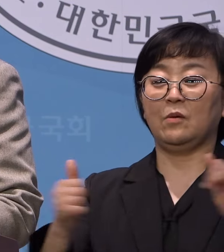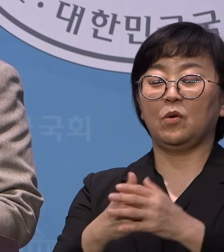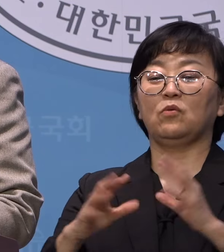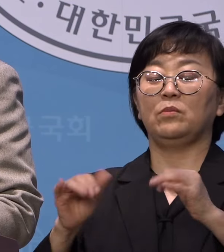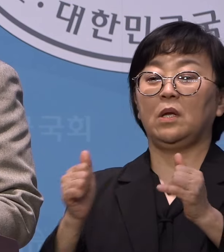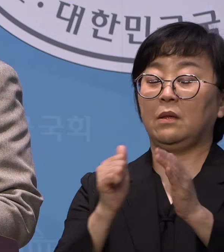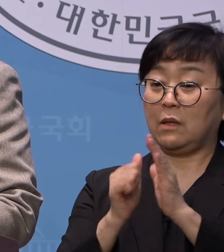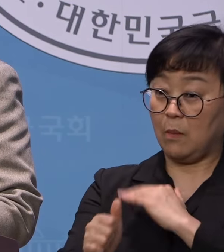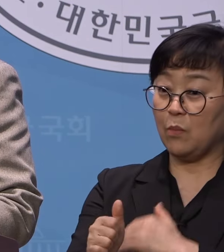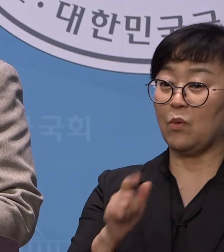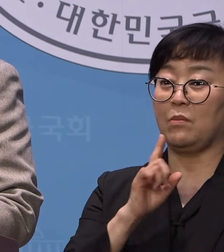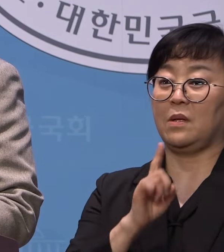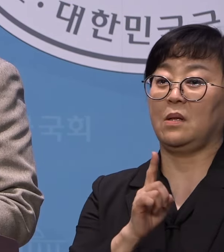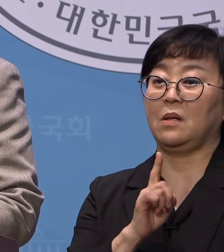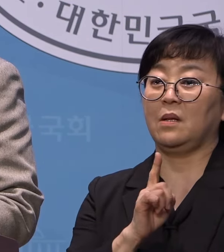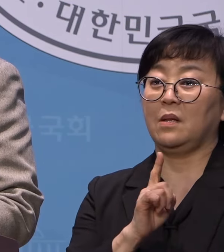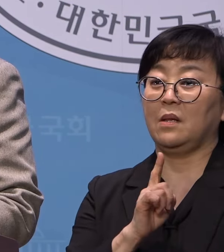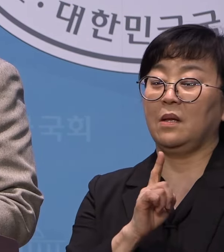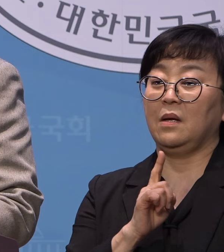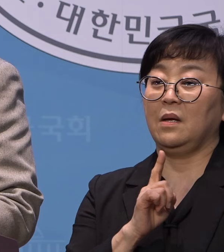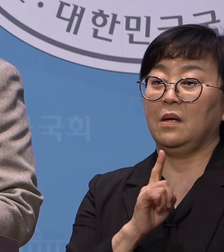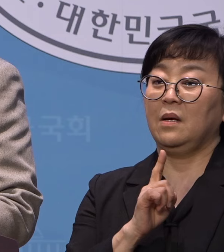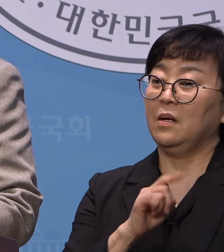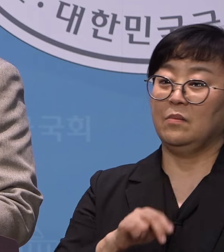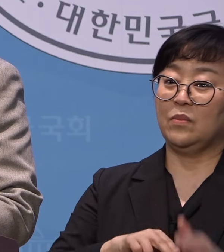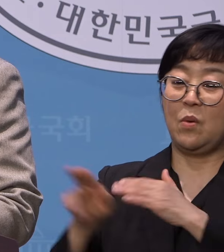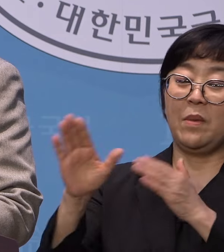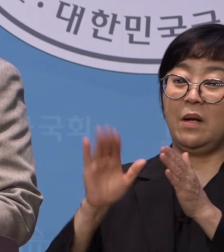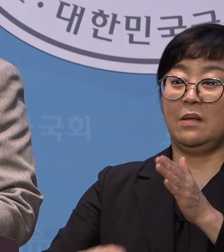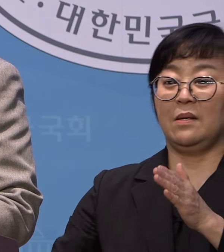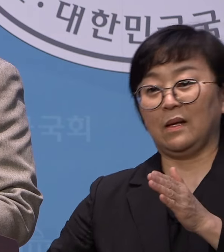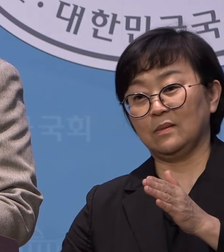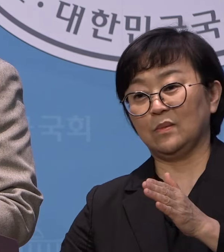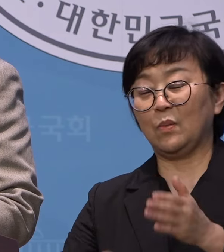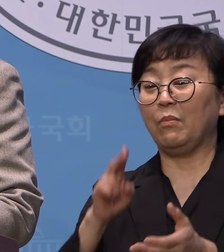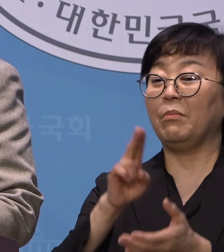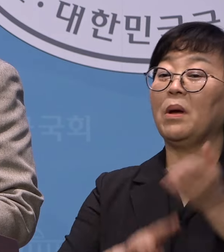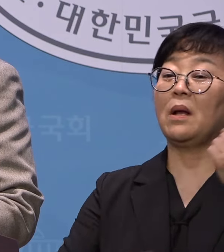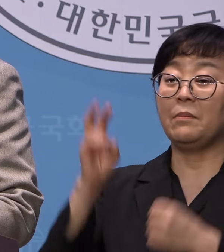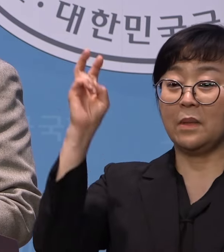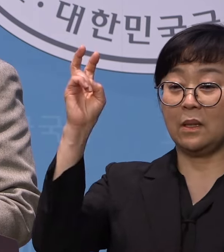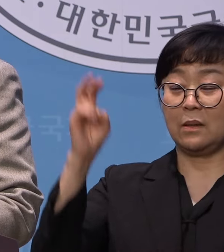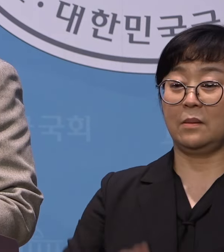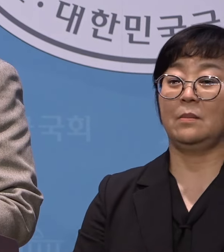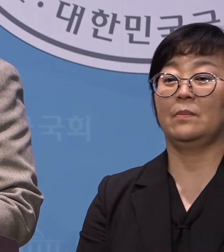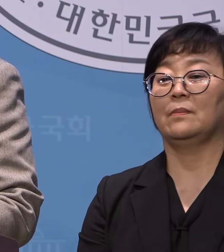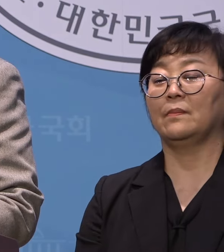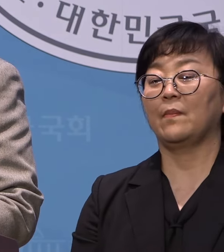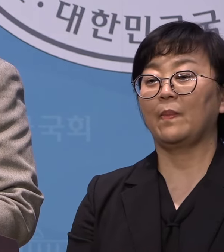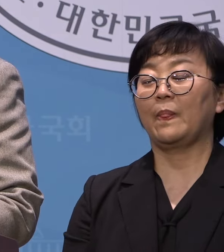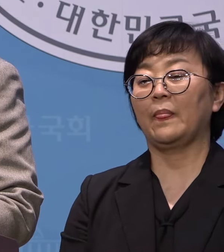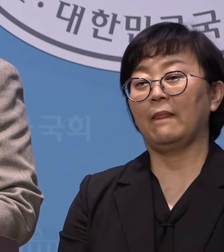국민의 대표가 되겠다니 줄행랑 칠 때 양심도 함께 행방불명됐습니까?